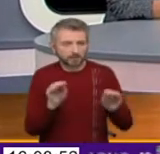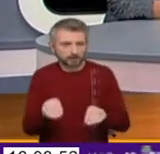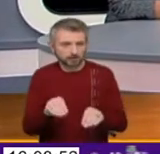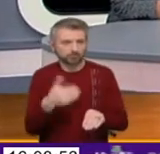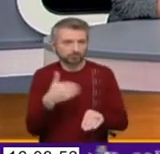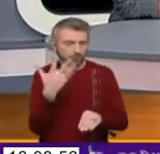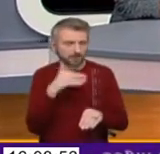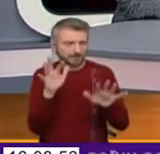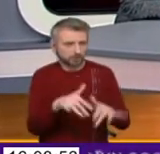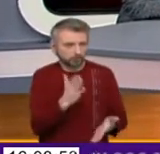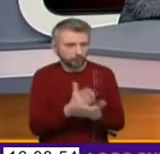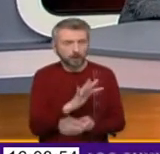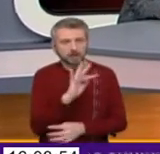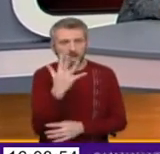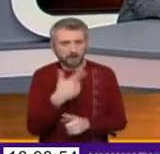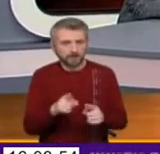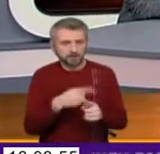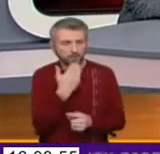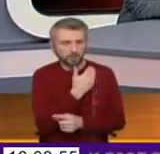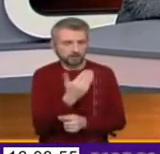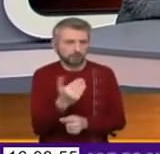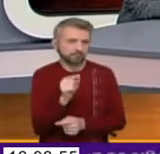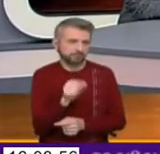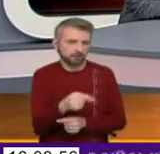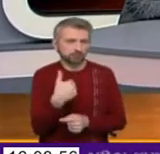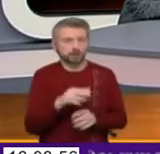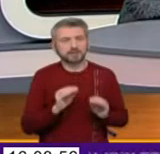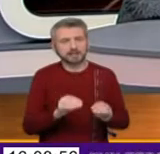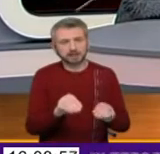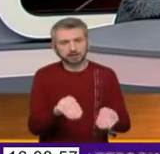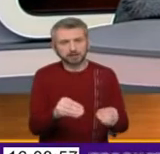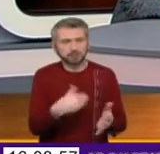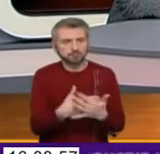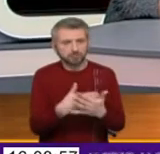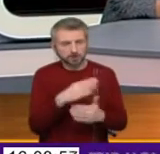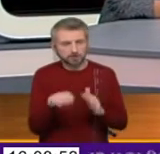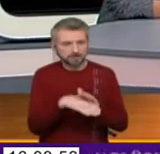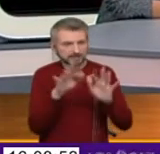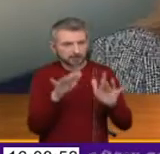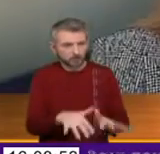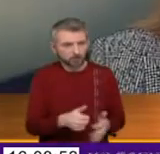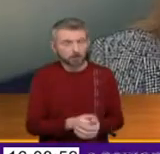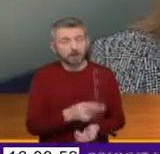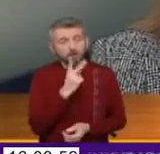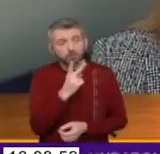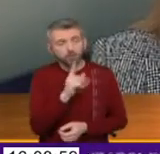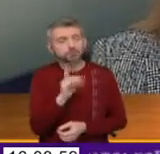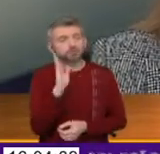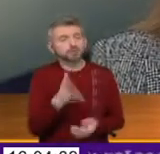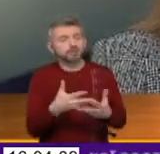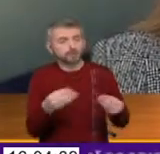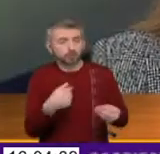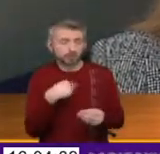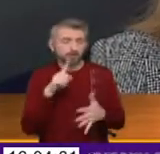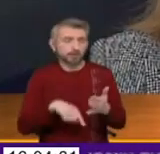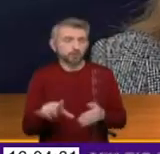снігу, а от саме дерева, ну це ж останній крок, їх вже садили там вже майже під снігом. Угу. Побачимо, що буде весною, я